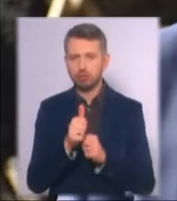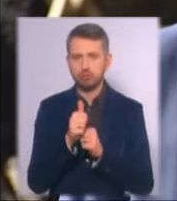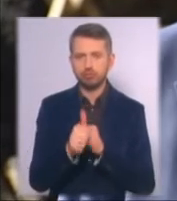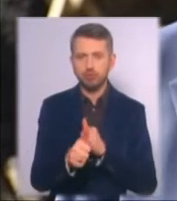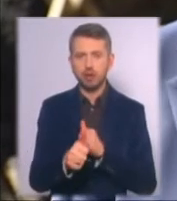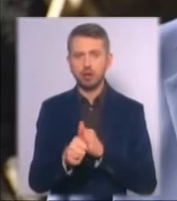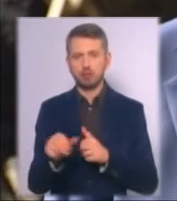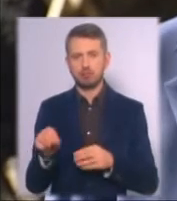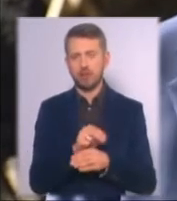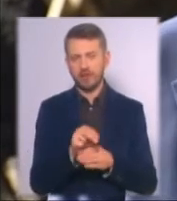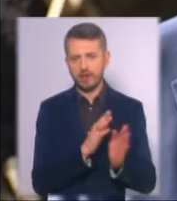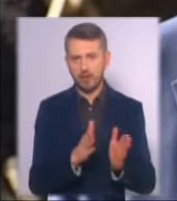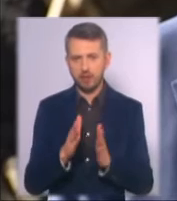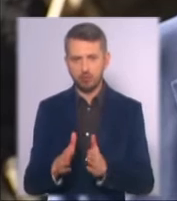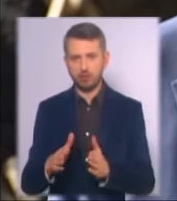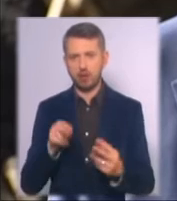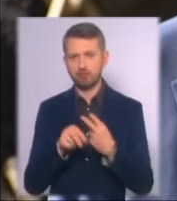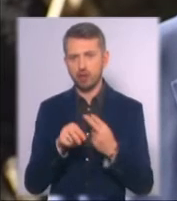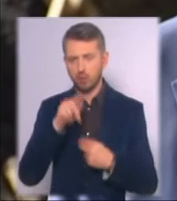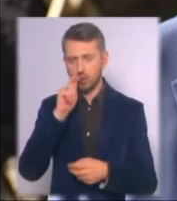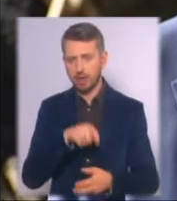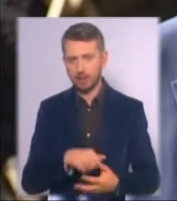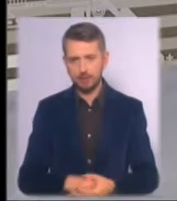наведення ладу на автошляхах України.